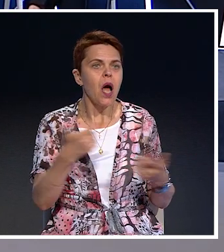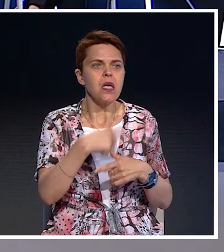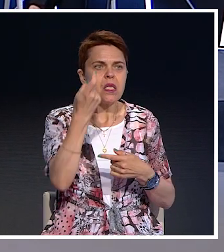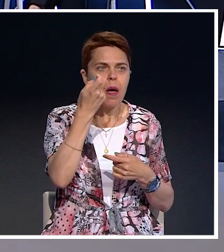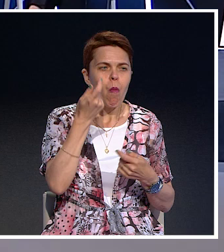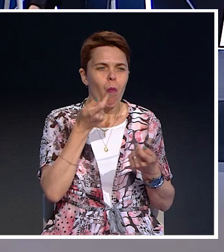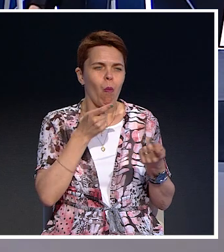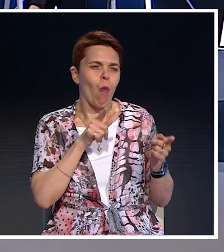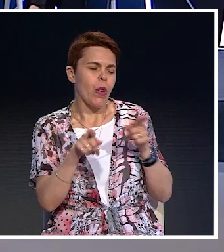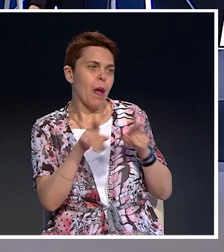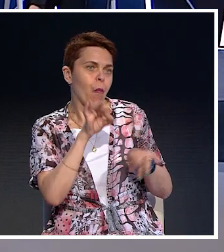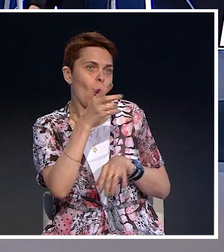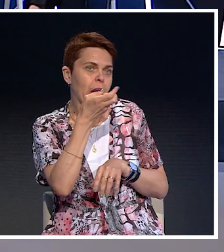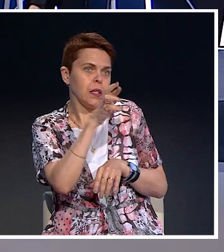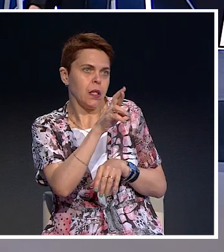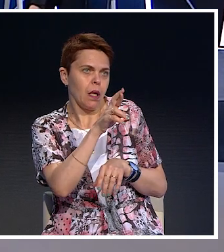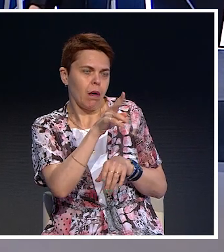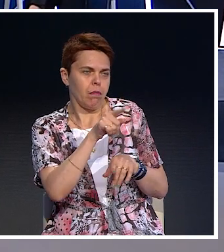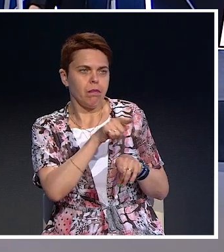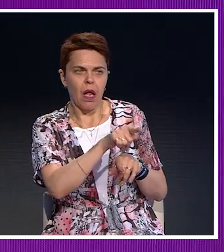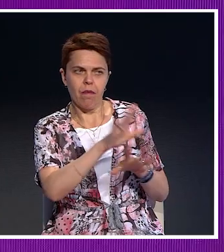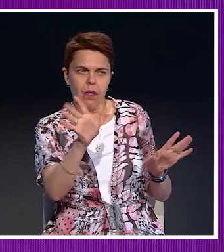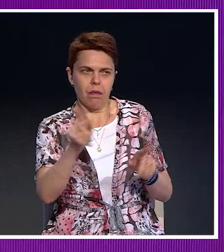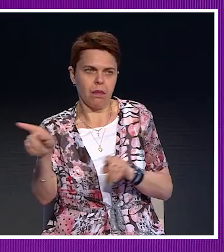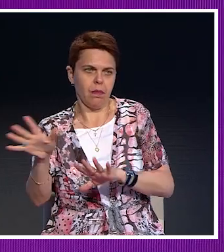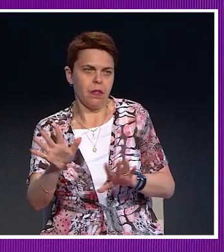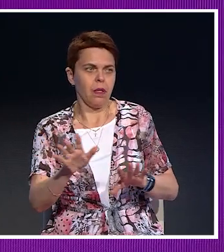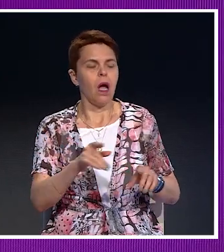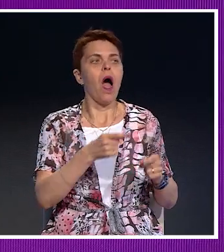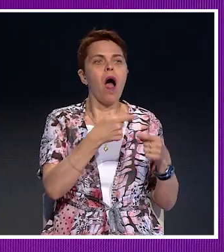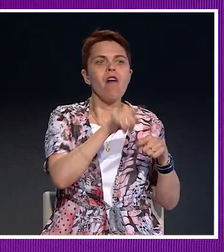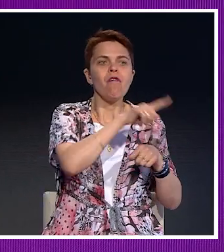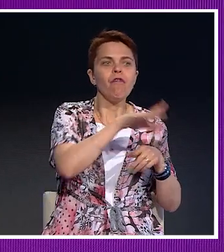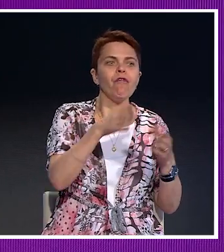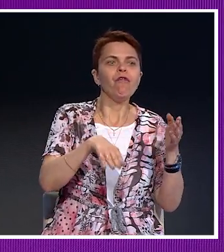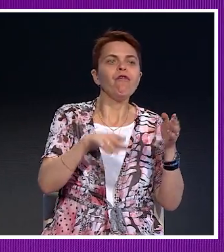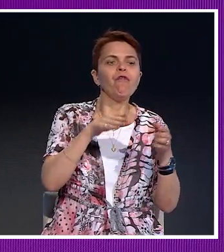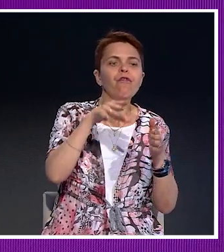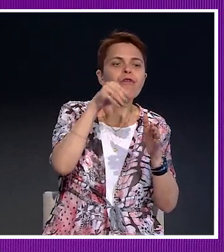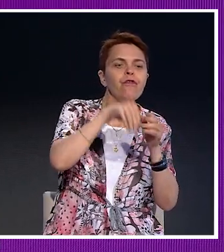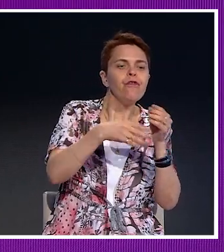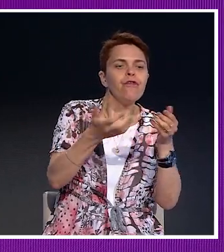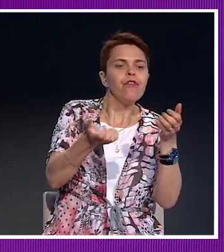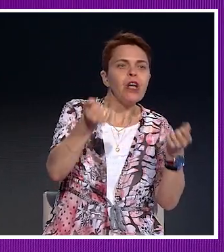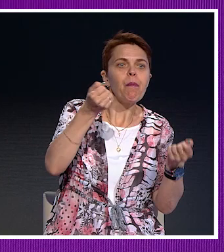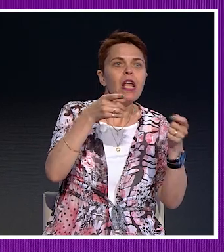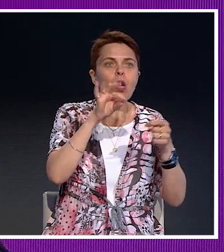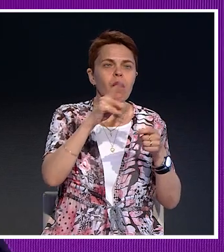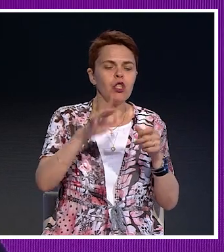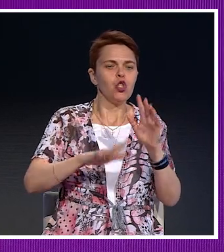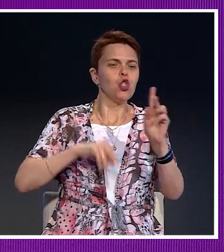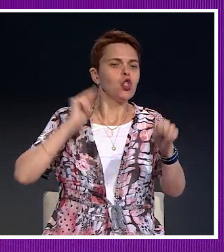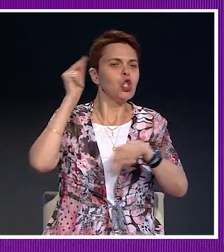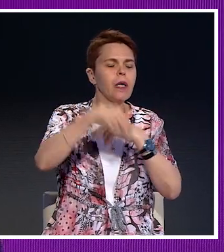трошки маніпуляція, тому що такі зміни можна вимірювати лише через 5 років, через